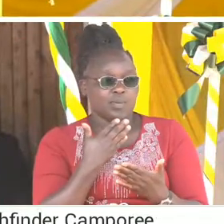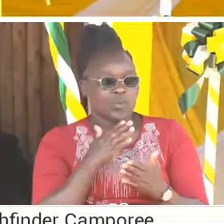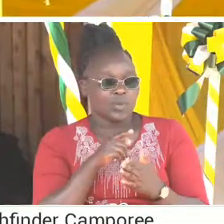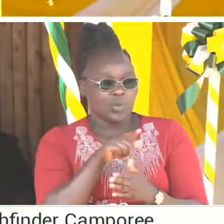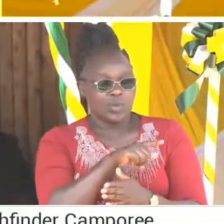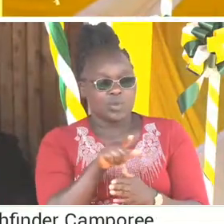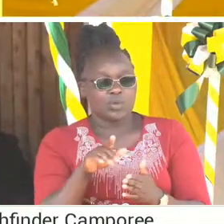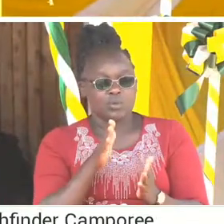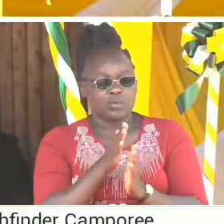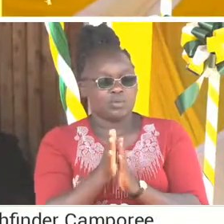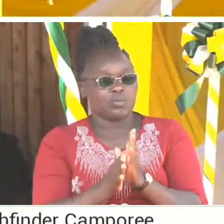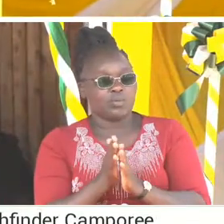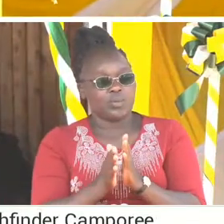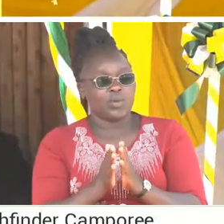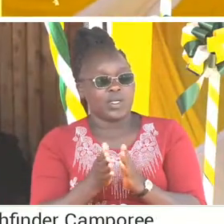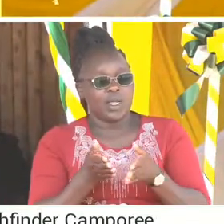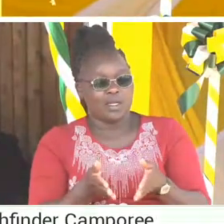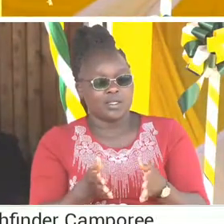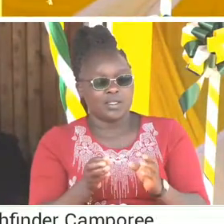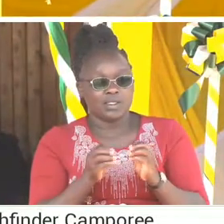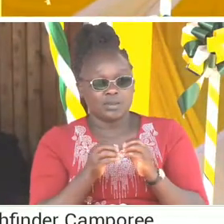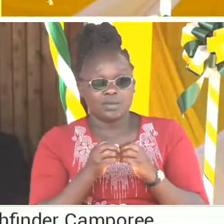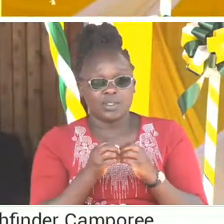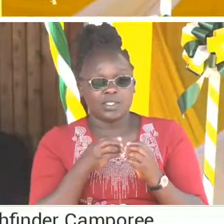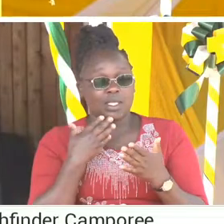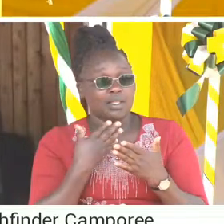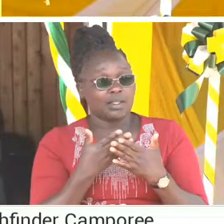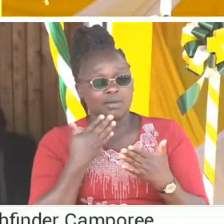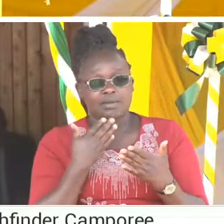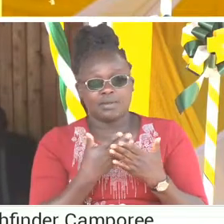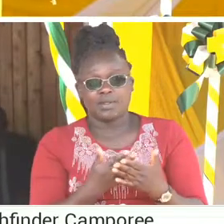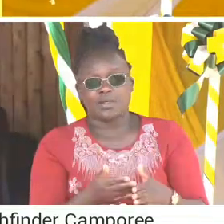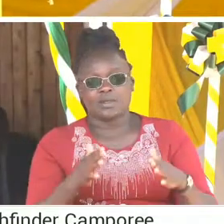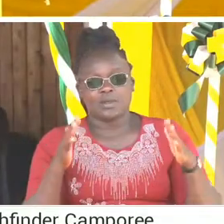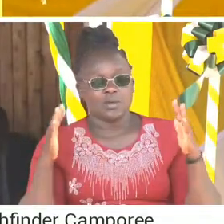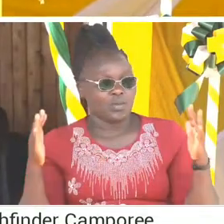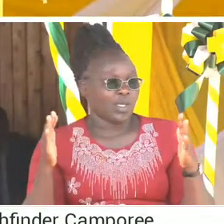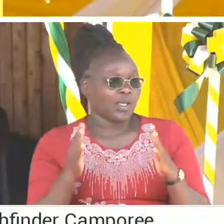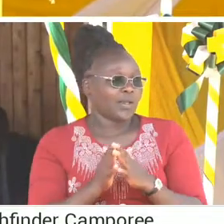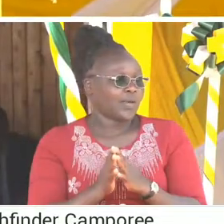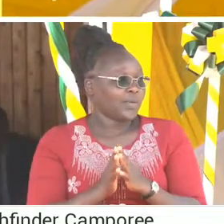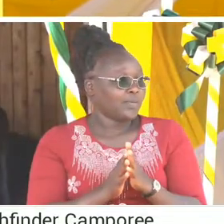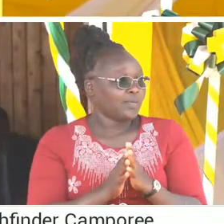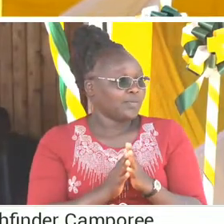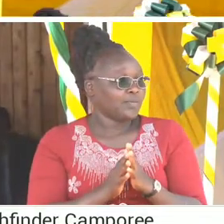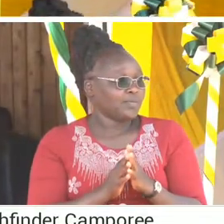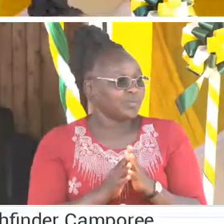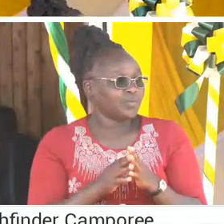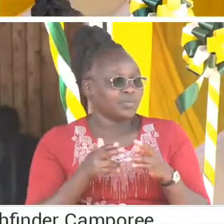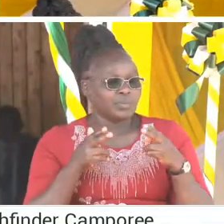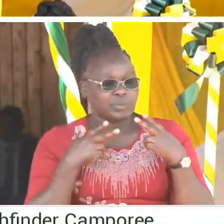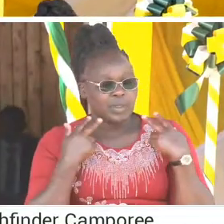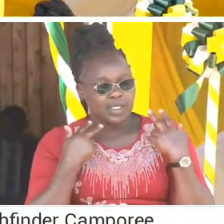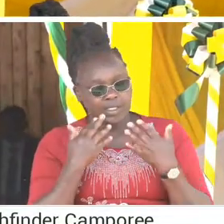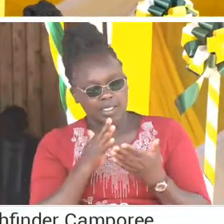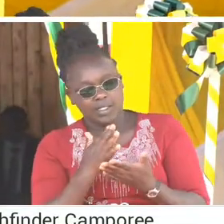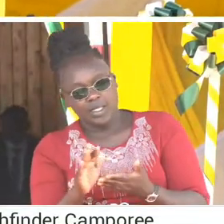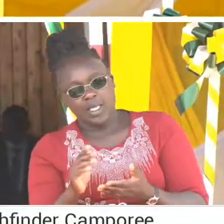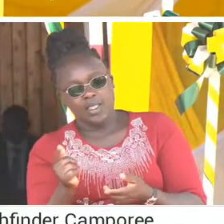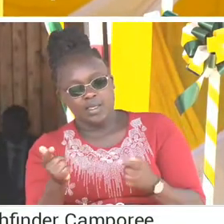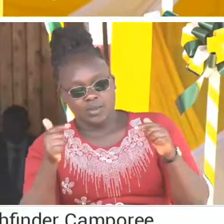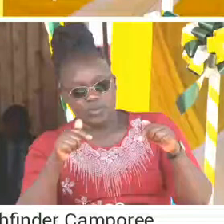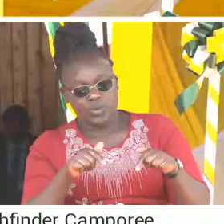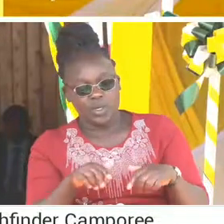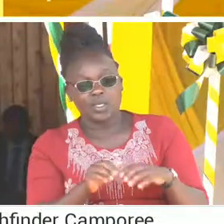Camporee Steering Committee ambao walipanga mambo yote ambayo tunayaona hapa. Alafu kuna pastors ambao walikuwa nasi kwa ajili